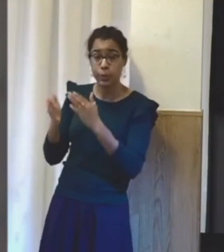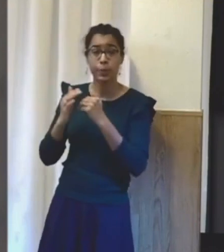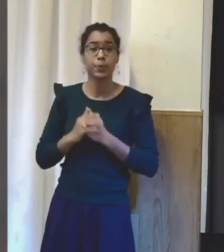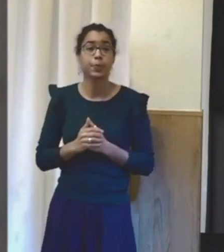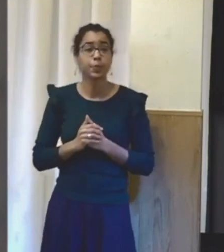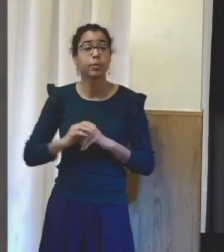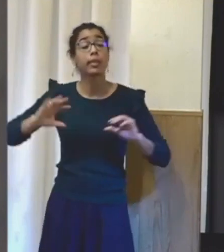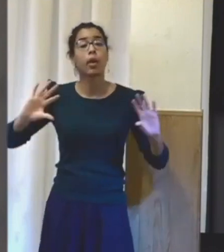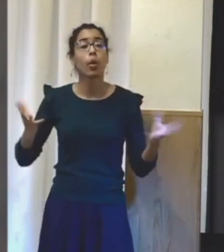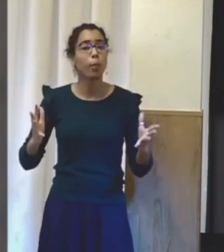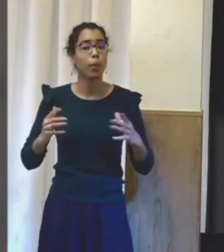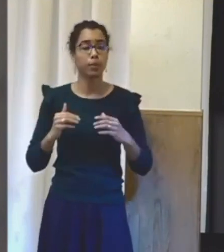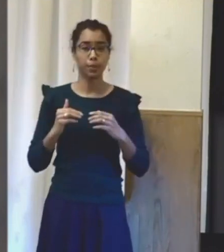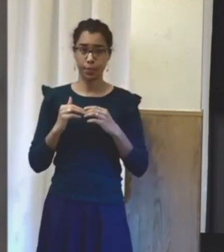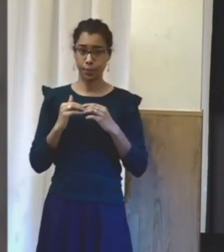Comment?